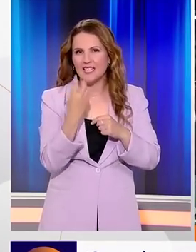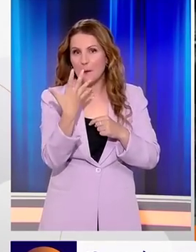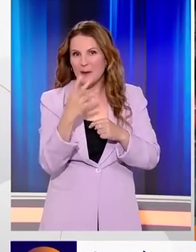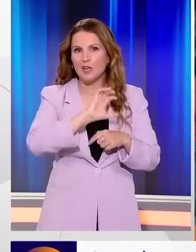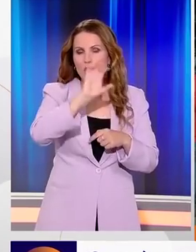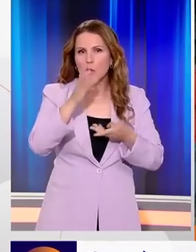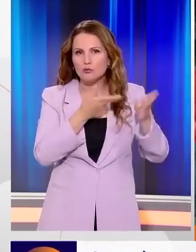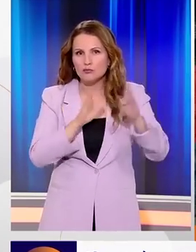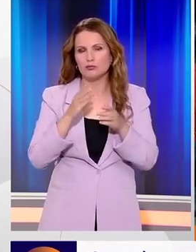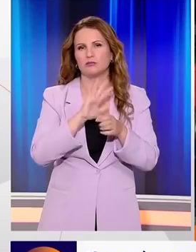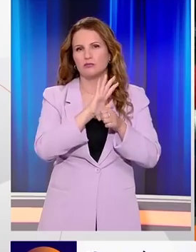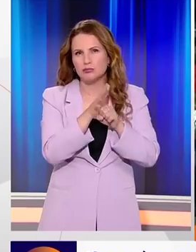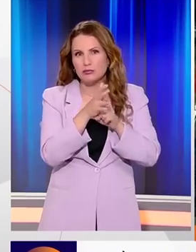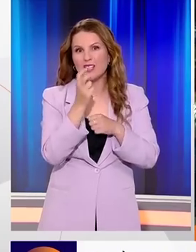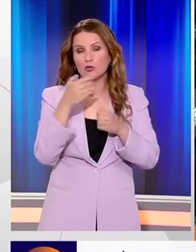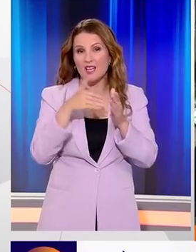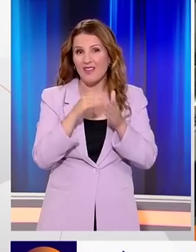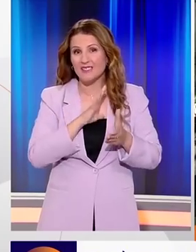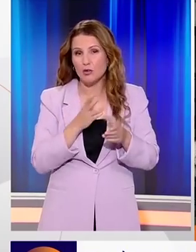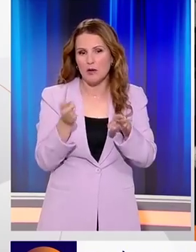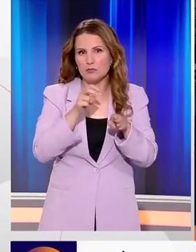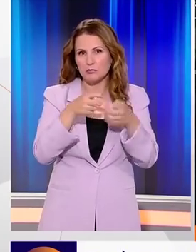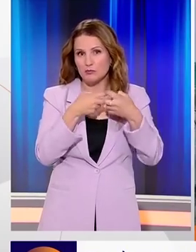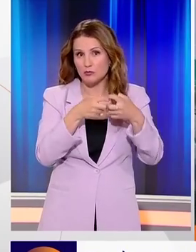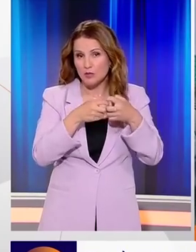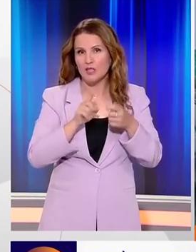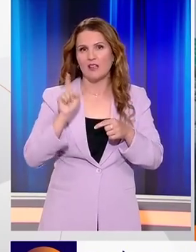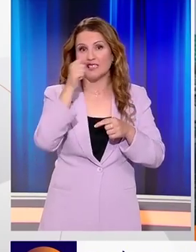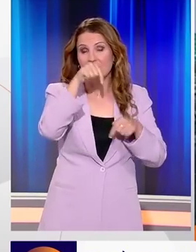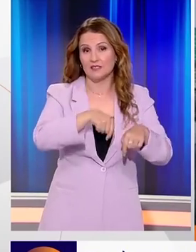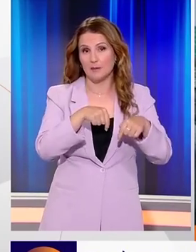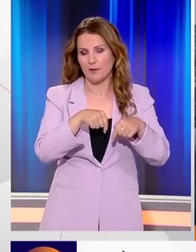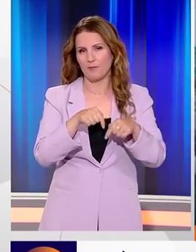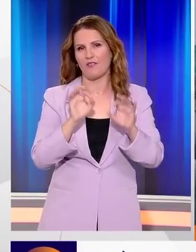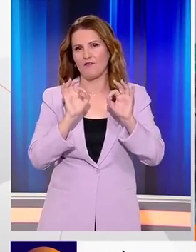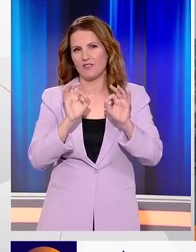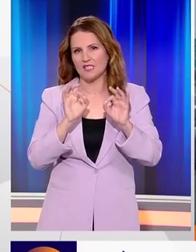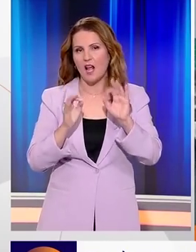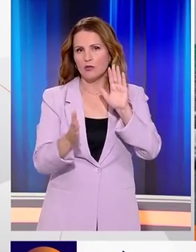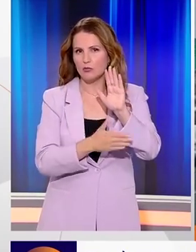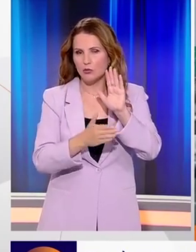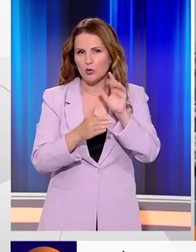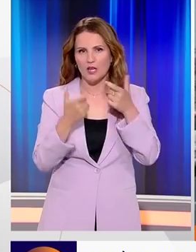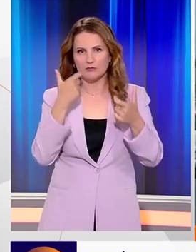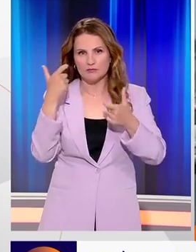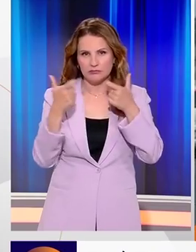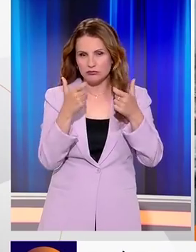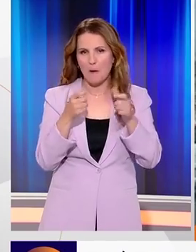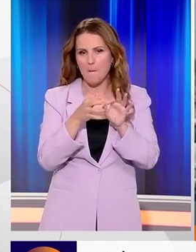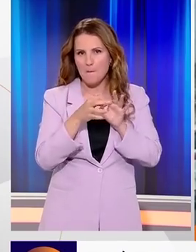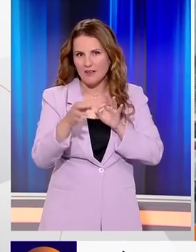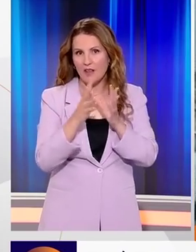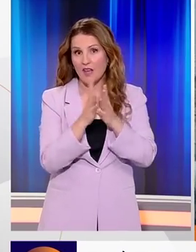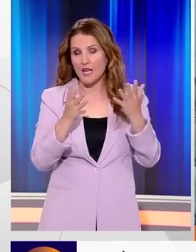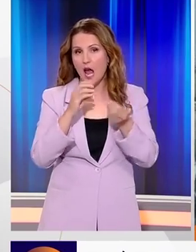νομούς, ενώ 20.000 επιβάτες αναμένεται να ταξιδέψουν σήμερα. Σε επιφυλακή πάντως βρίσκεται η τροχέα, που έχει πάρει αυξημένα μέτρα από